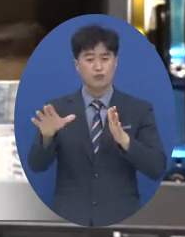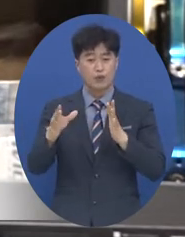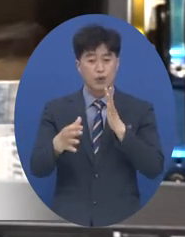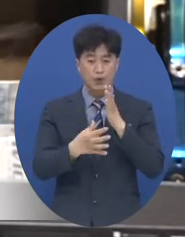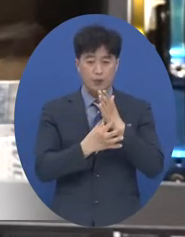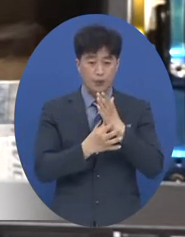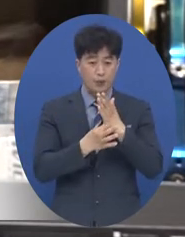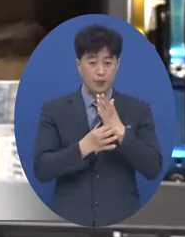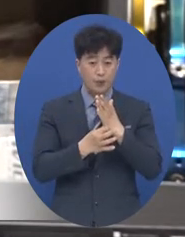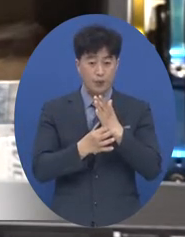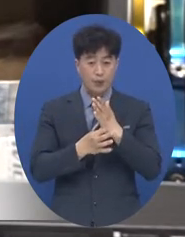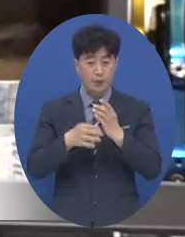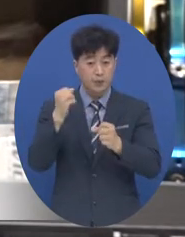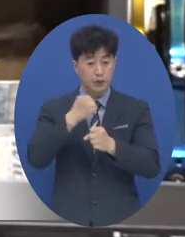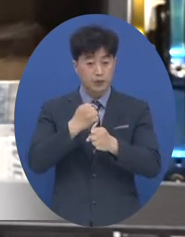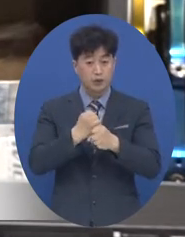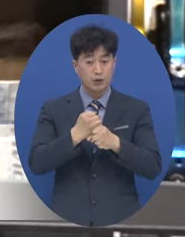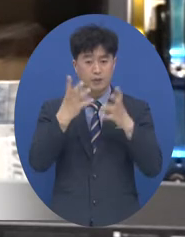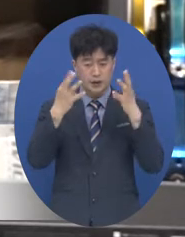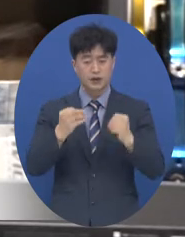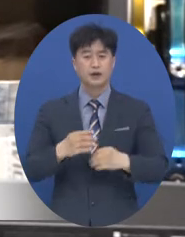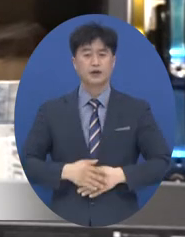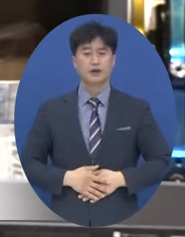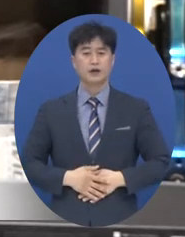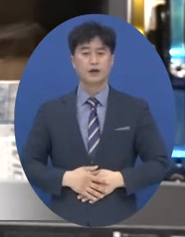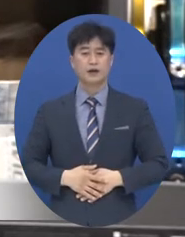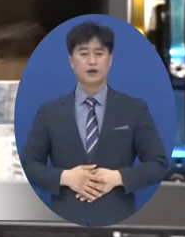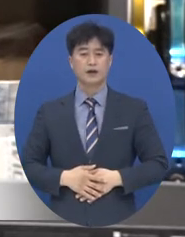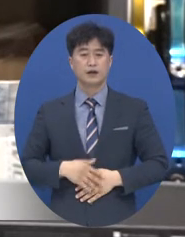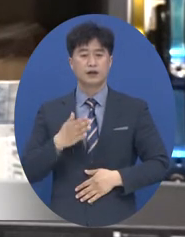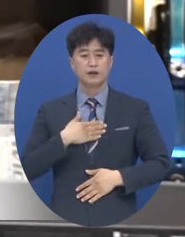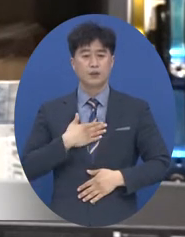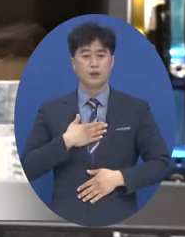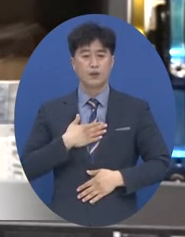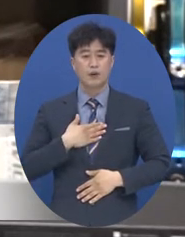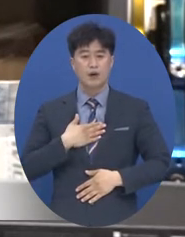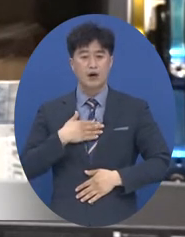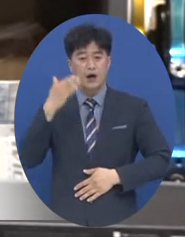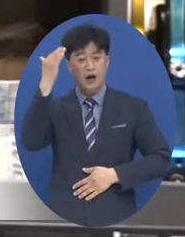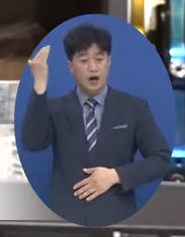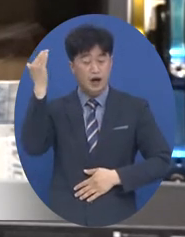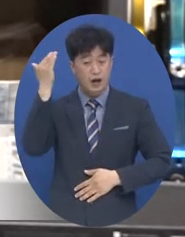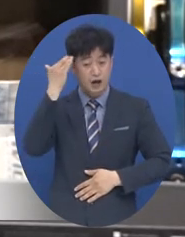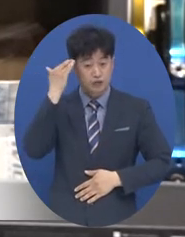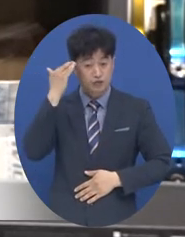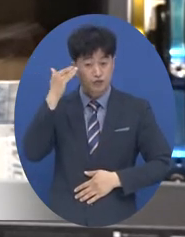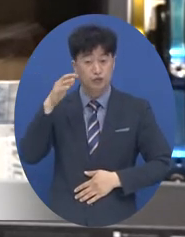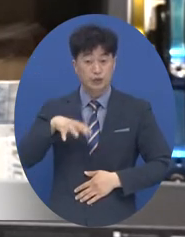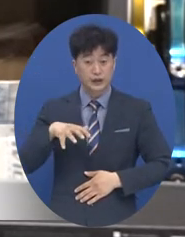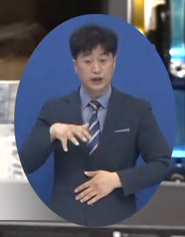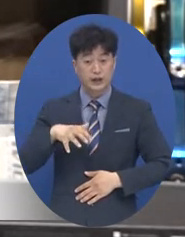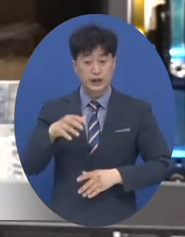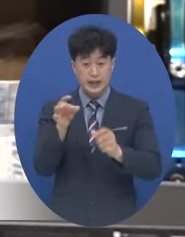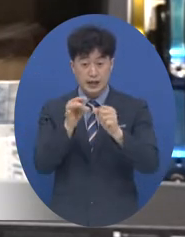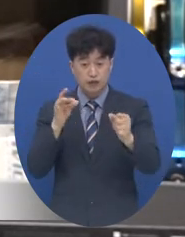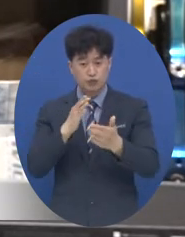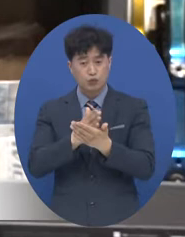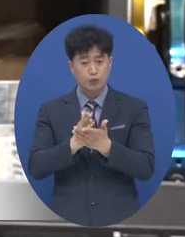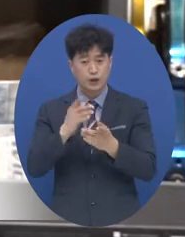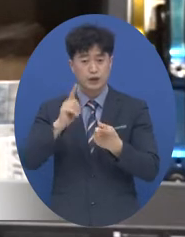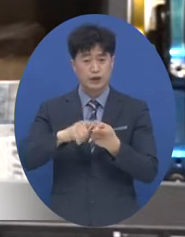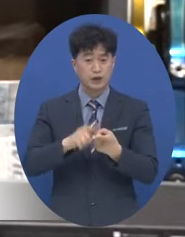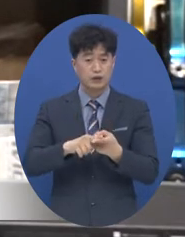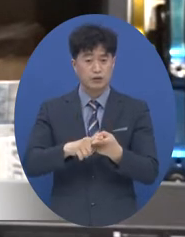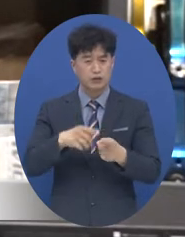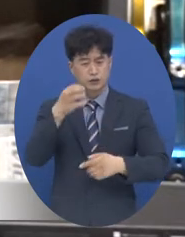유명한 선수가 유명한 브랜드가 돼 있는 경우가 많거든요. 그러니까 저도 아직 한국에는 컴파운드